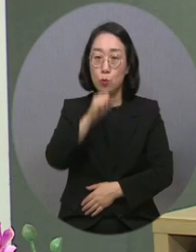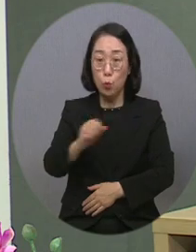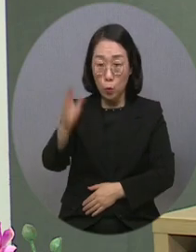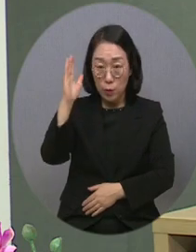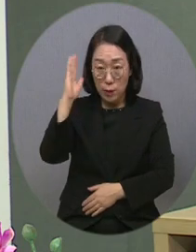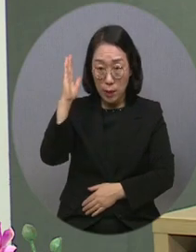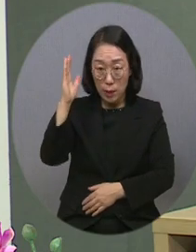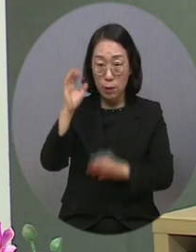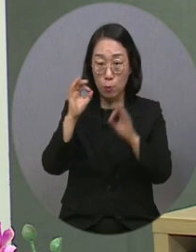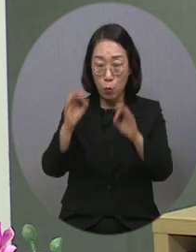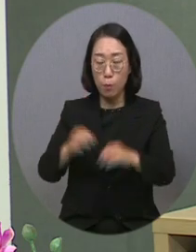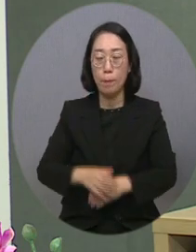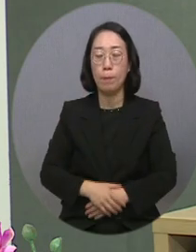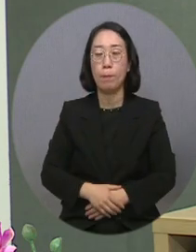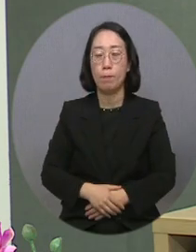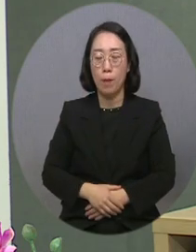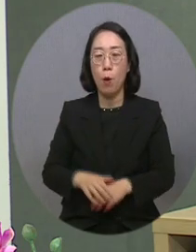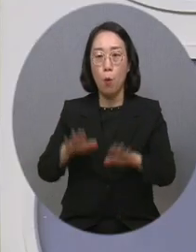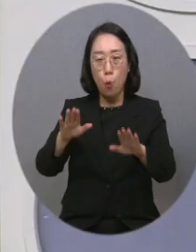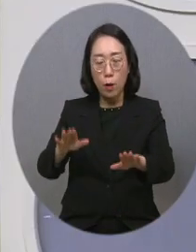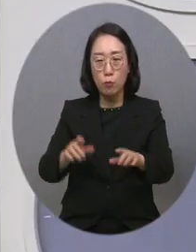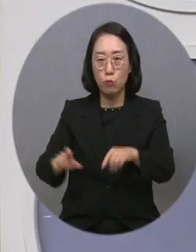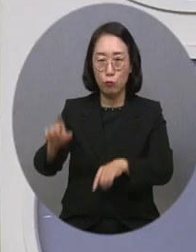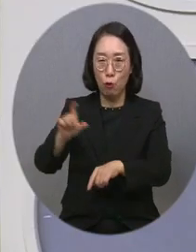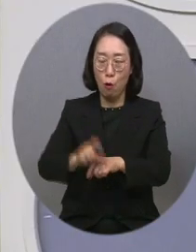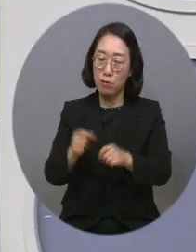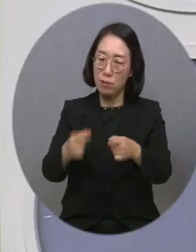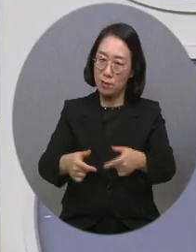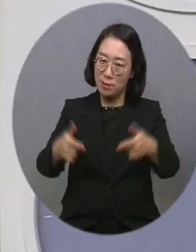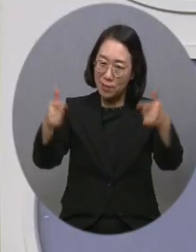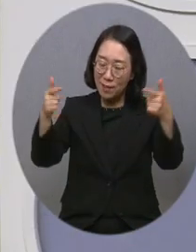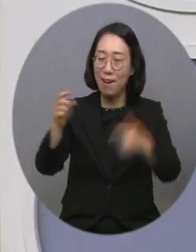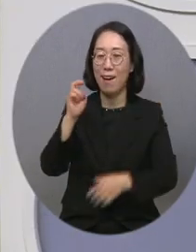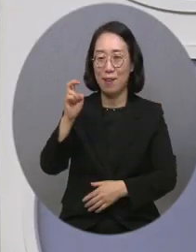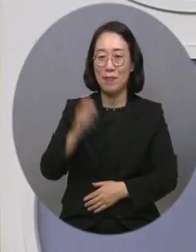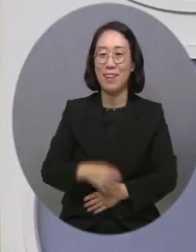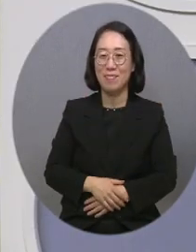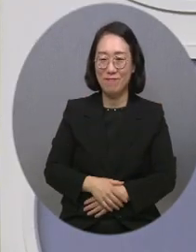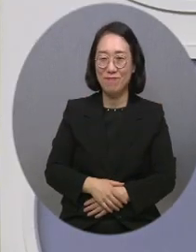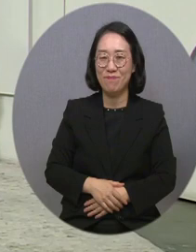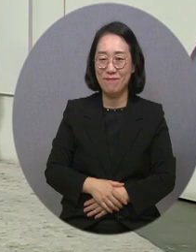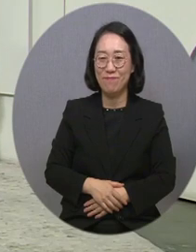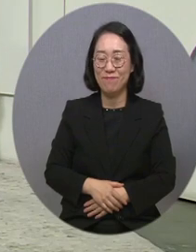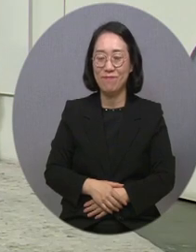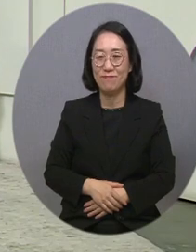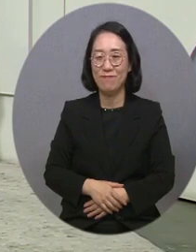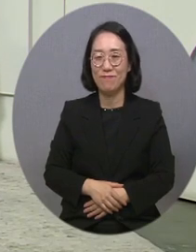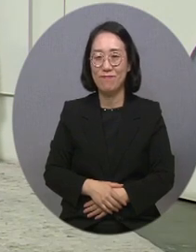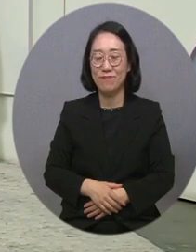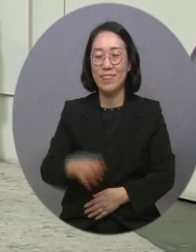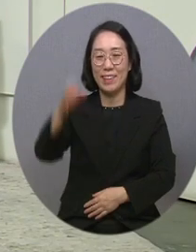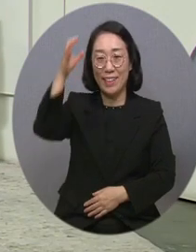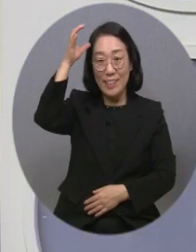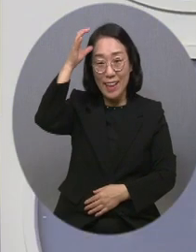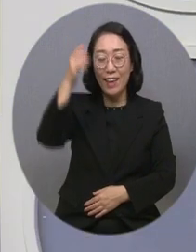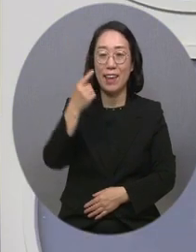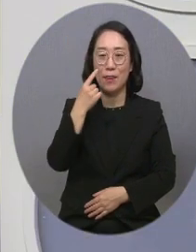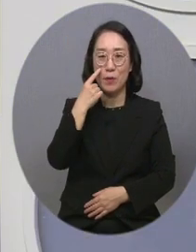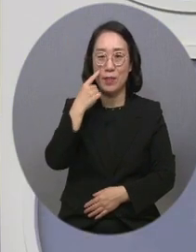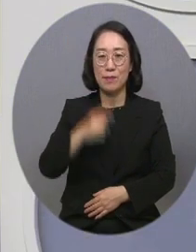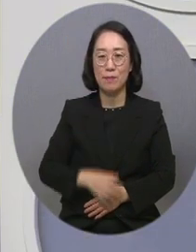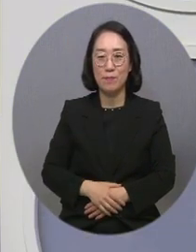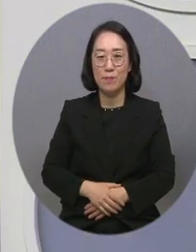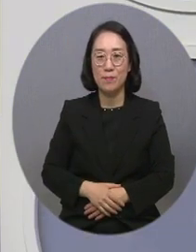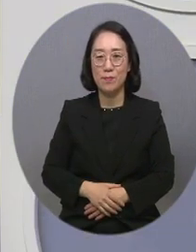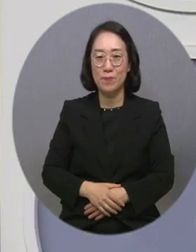때 그러면 금년에는 더 많아지겠네요. 예. 근데 지금 기대해 봐야겠네요. 금년이 좀